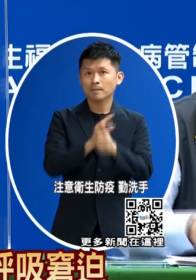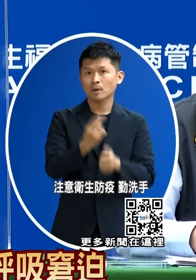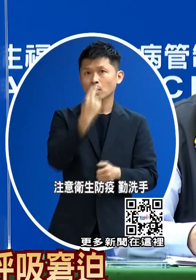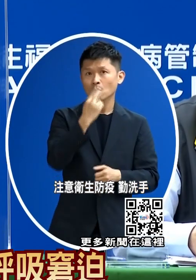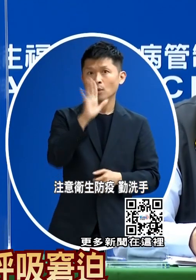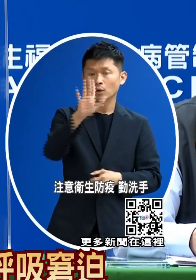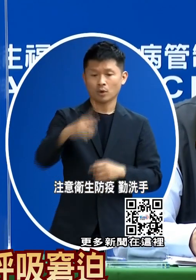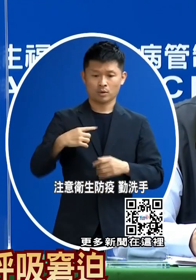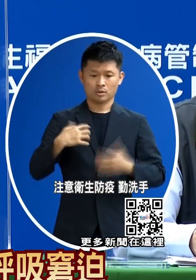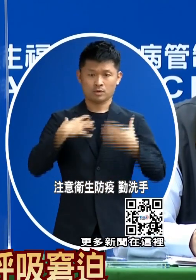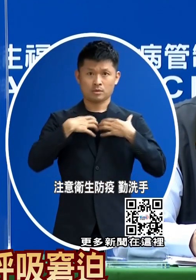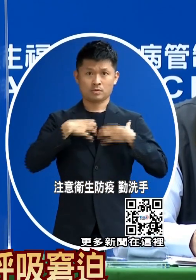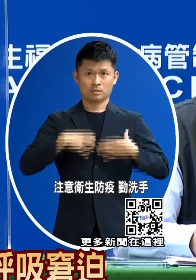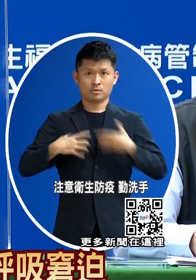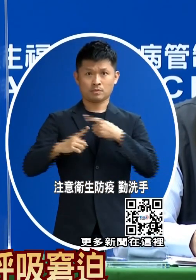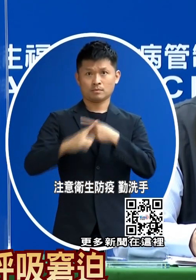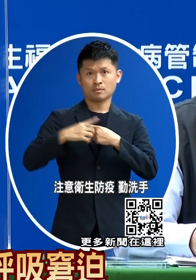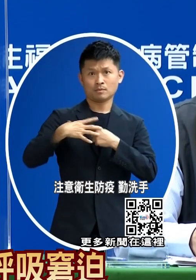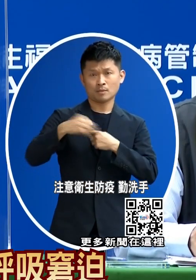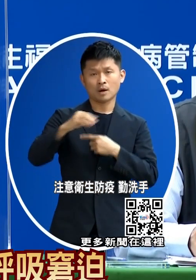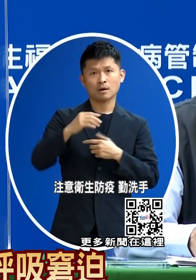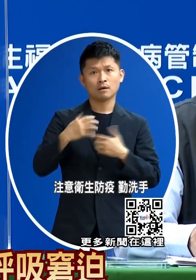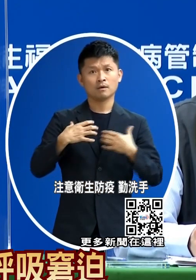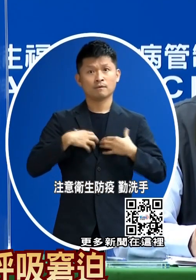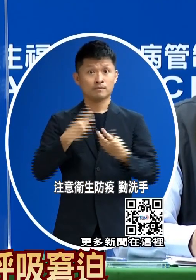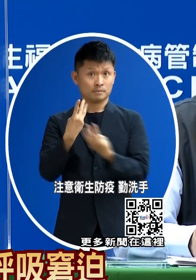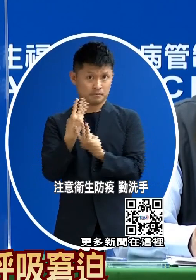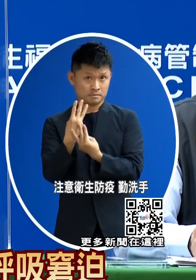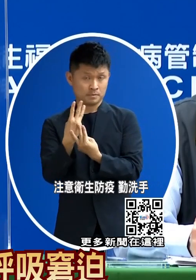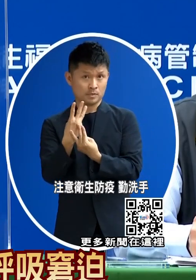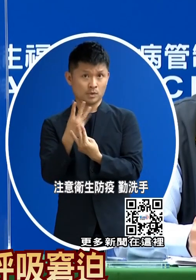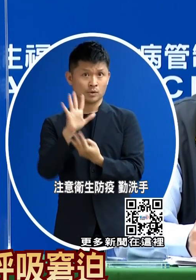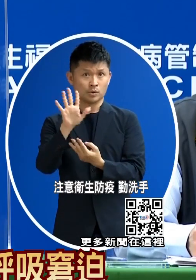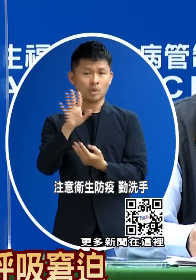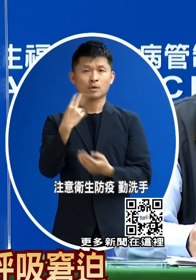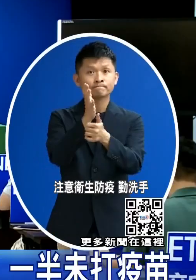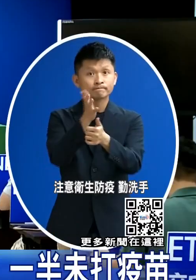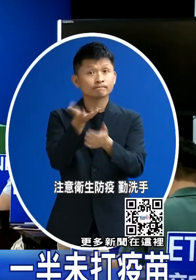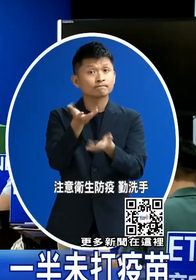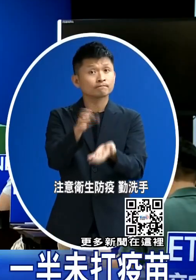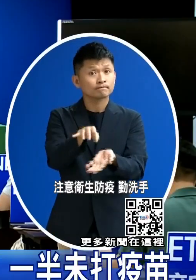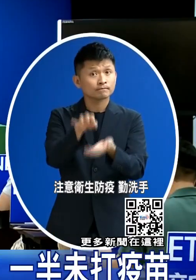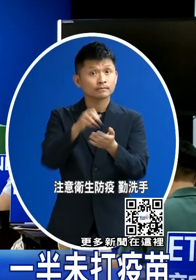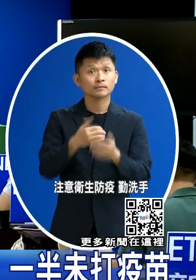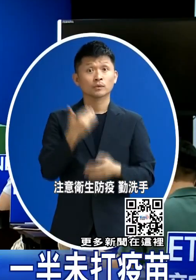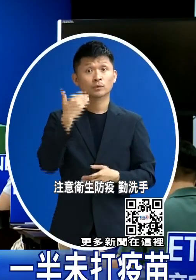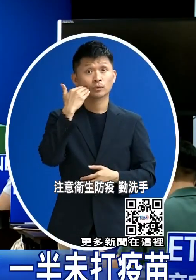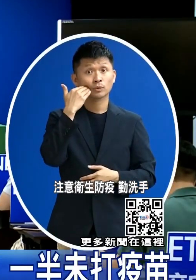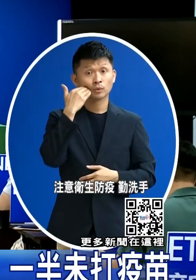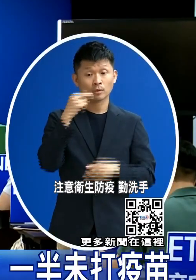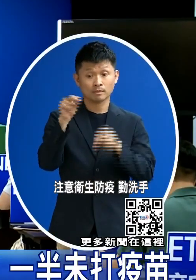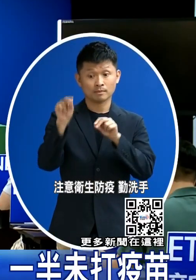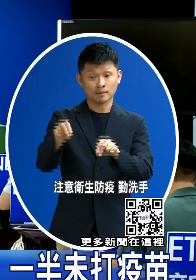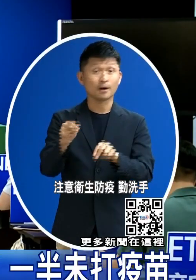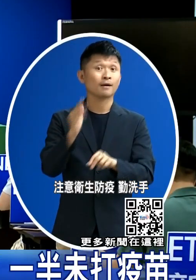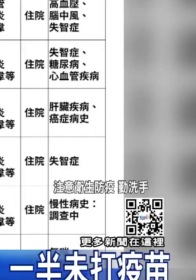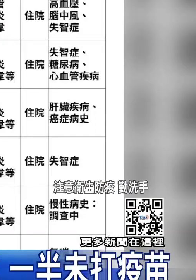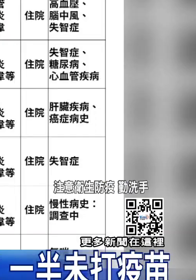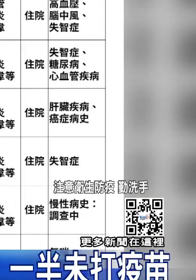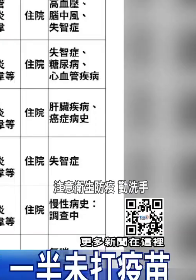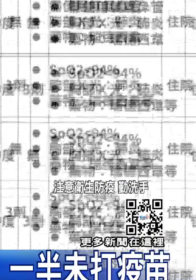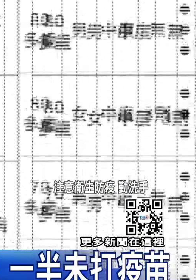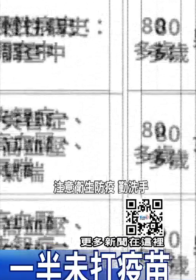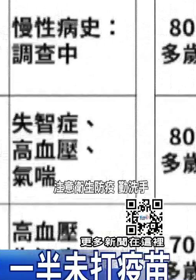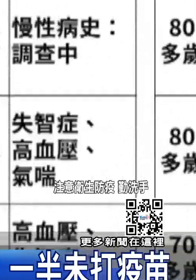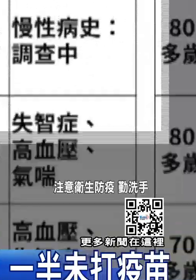胸部的 X 光有肺炎病合并和呼吸窘迫。 指挥中心分析这12个病例，其中重